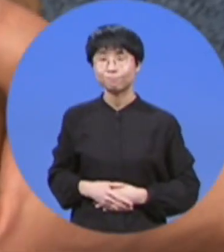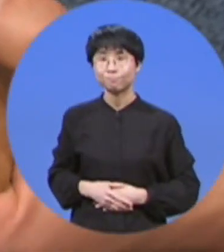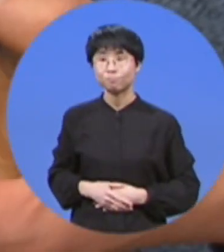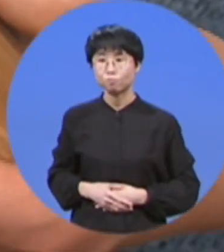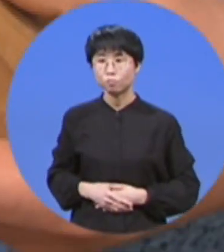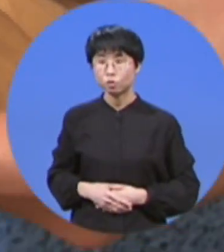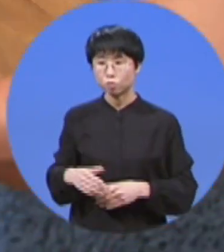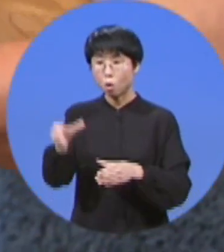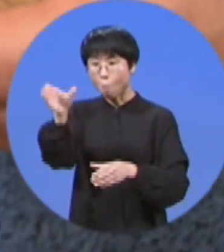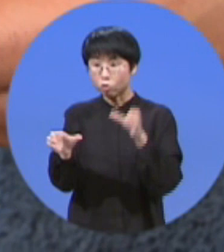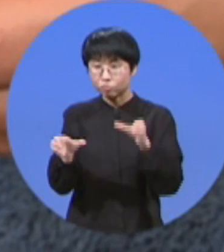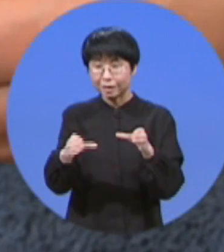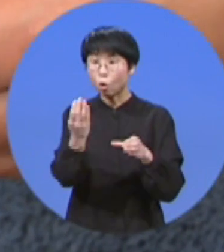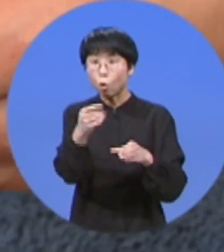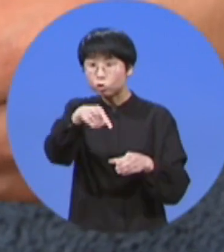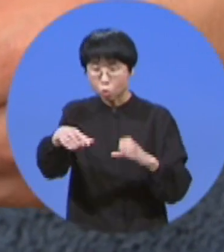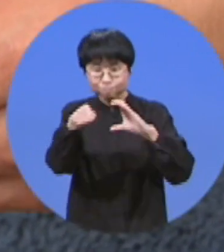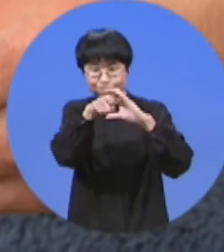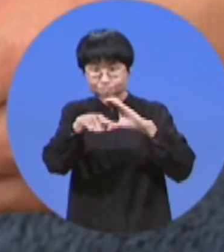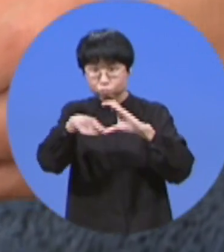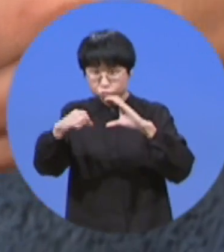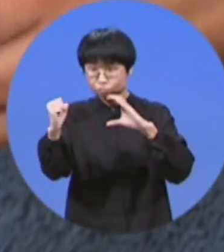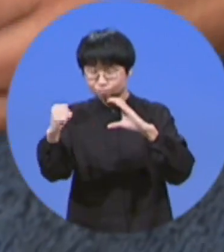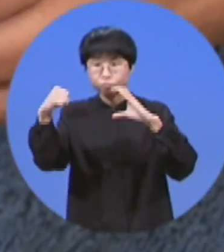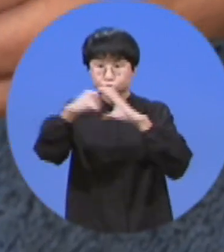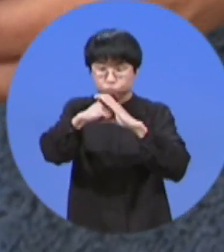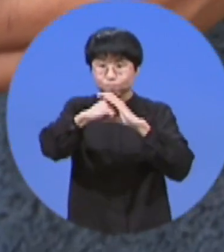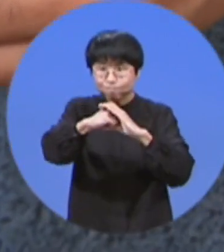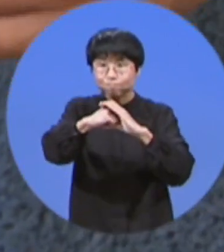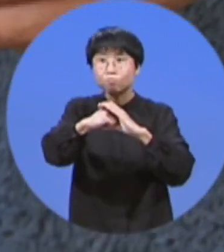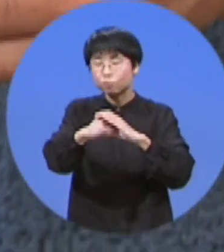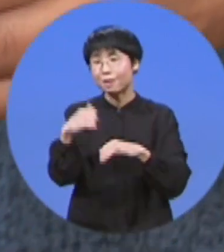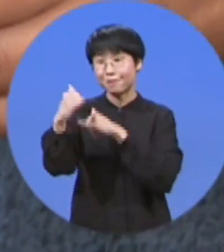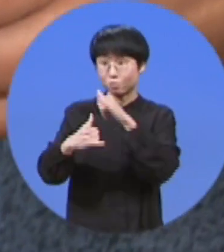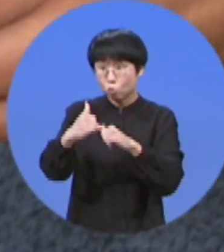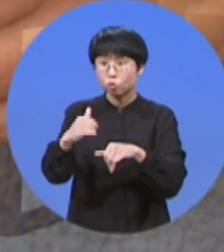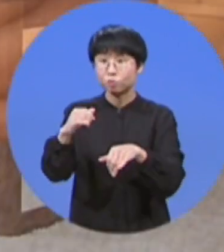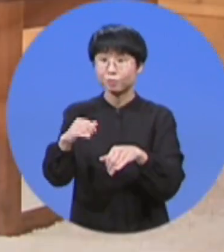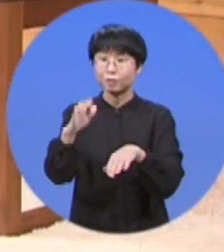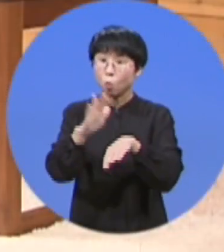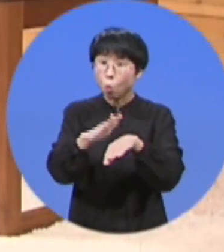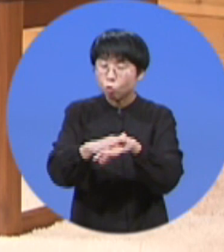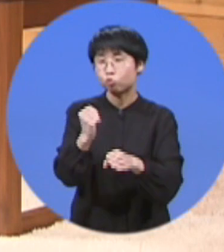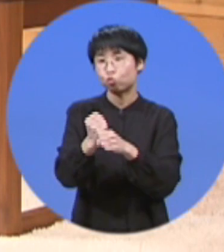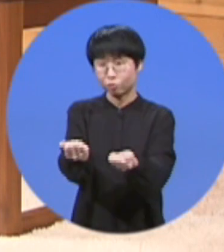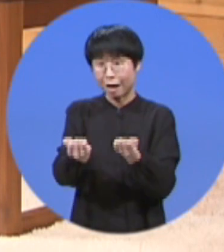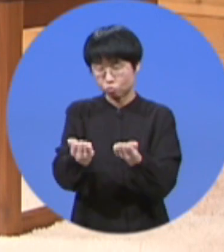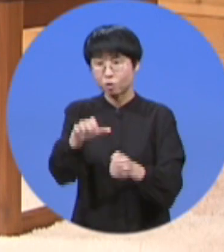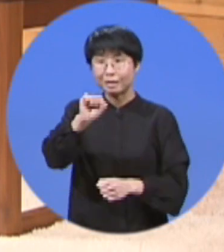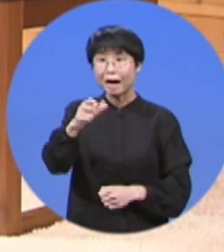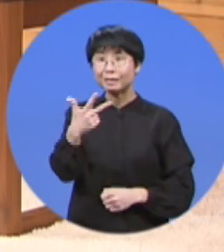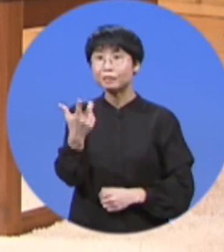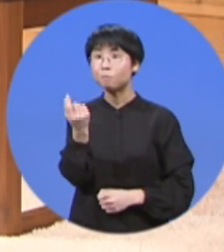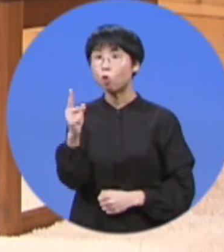木材にほぞと言われる凹凸を作り、木と木を差し合わせる伝統的な工法で作られる家具を差し物